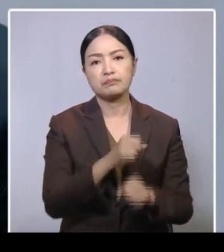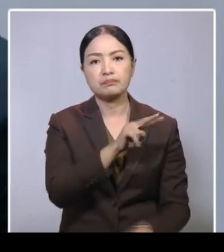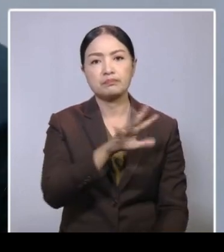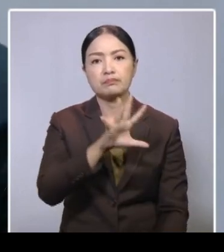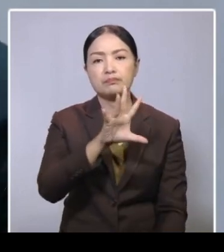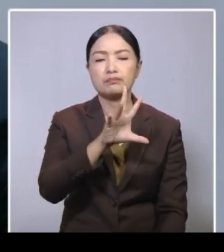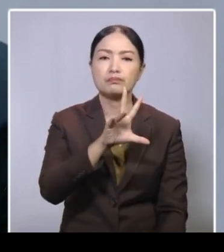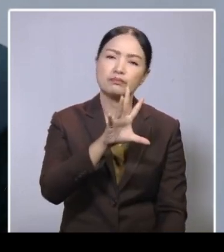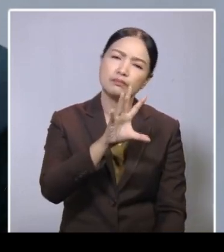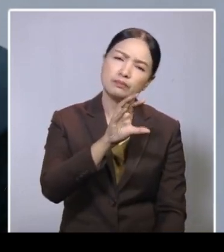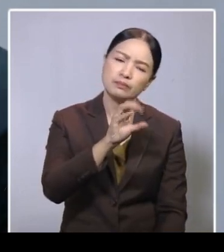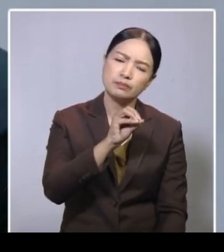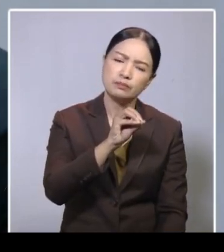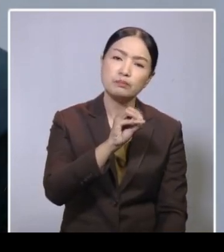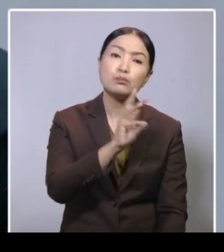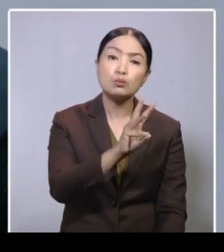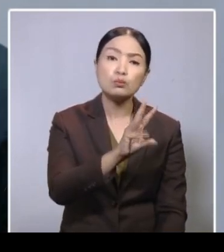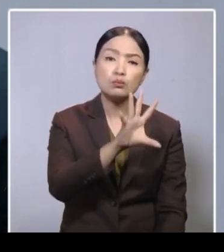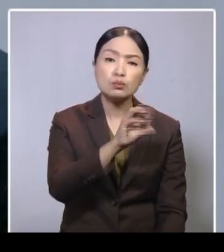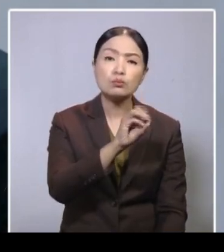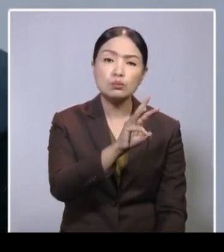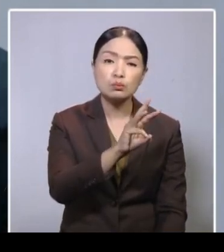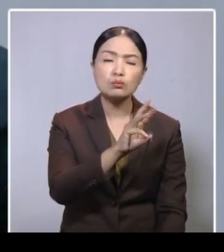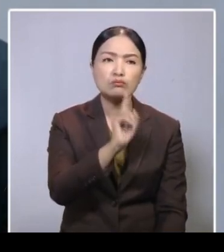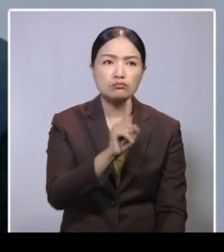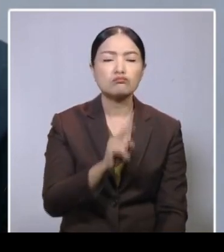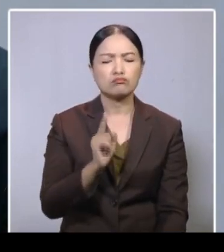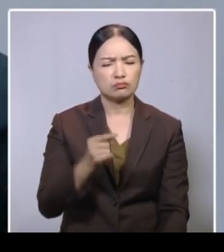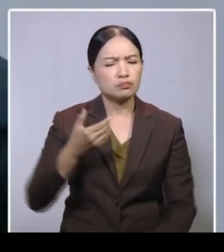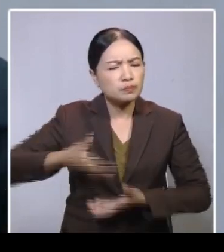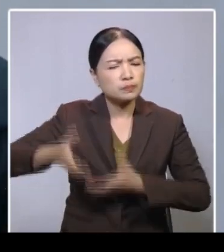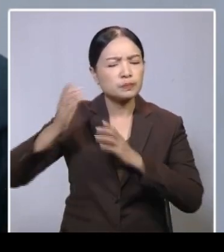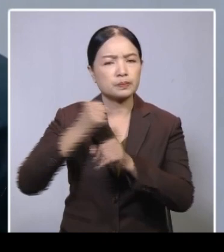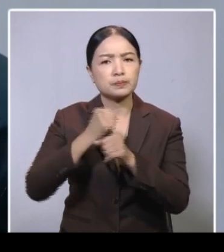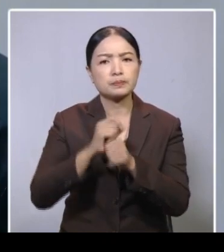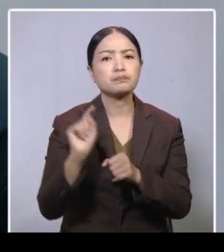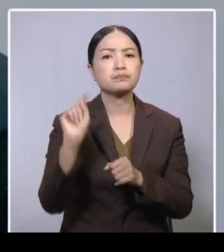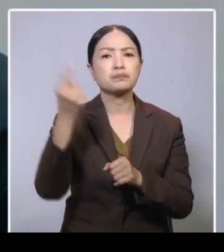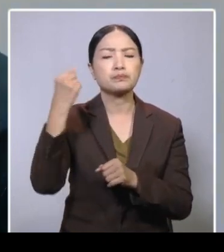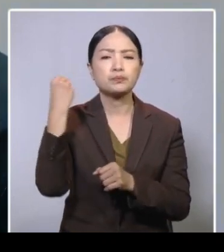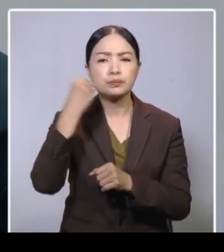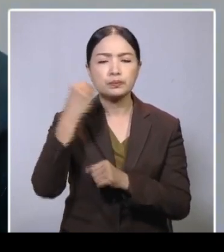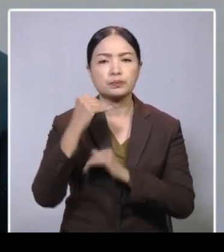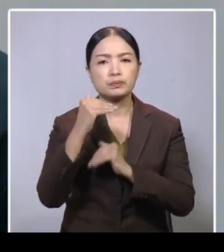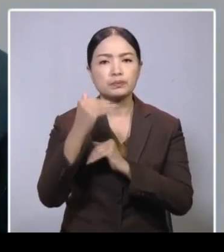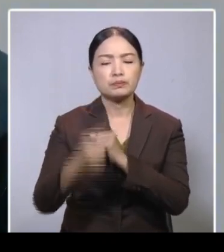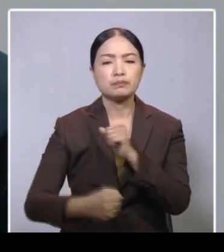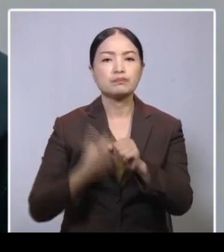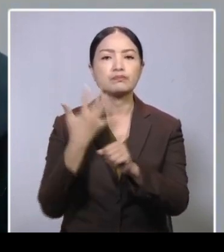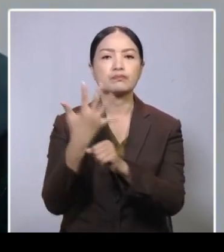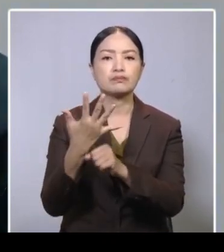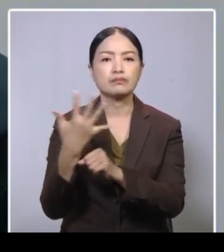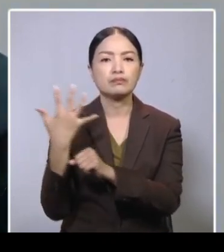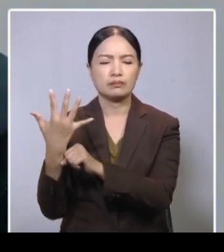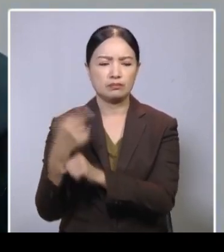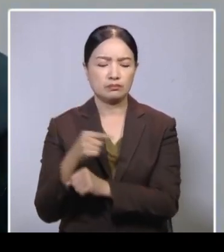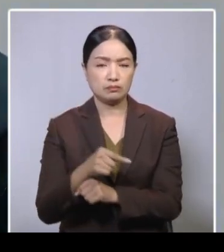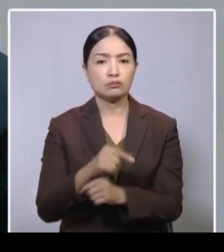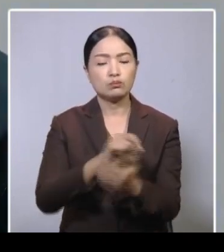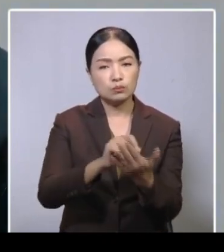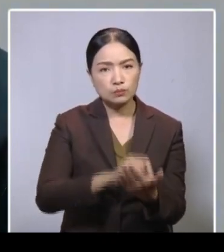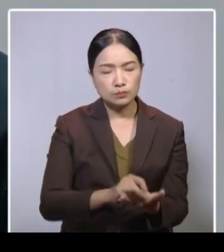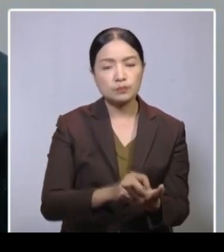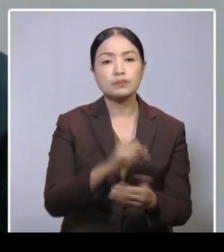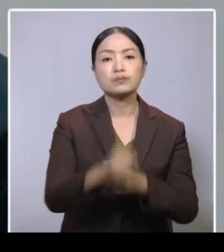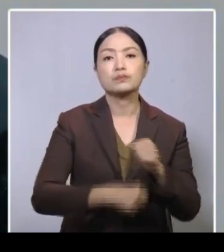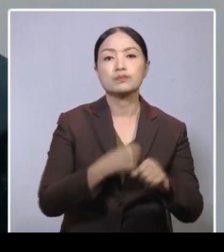เมืองสมัยใหม่จะต้องมีการทบทวนทุก 5ปีและผังเมืองใหม่ถูกร่างขึ้นมาในช่วงปี 64-66และเปิด